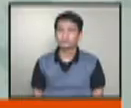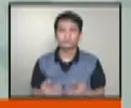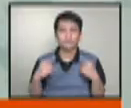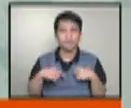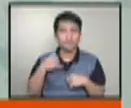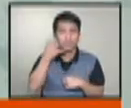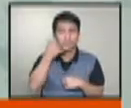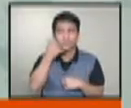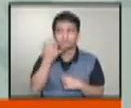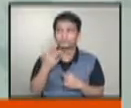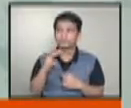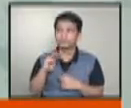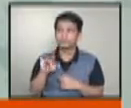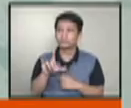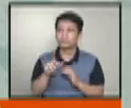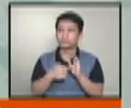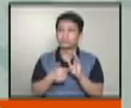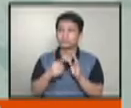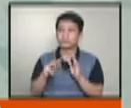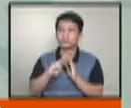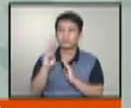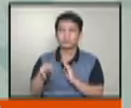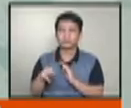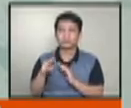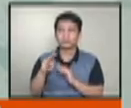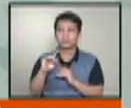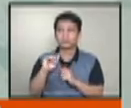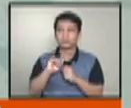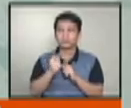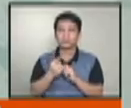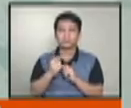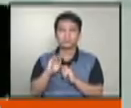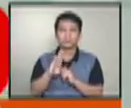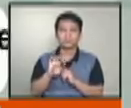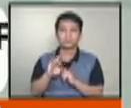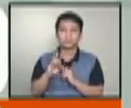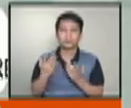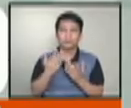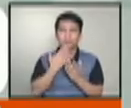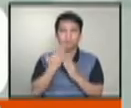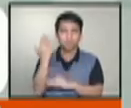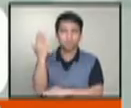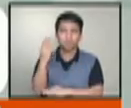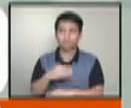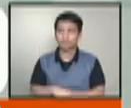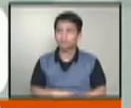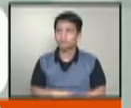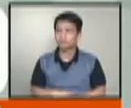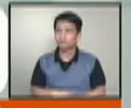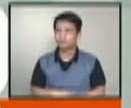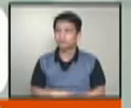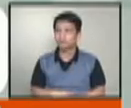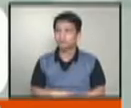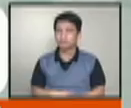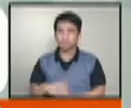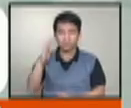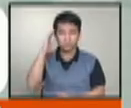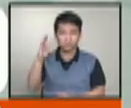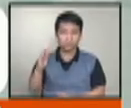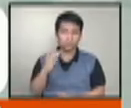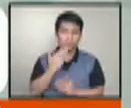Nasa telepono si Major Alejandro Pellas, Hepe ng Manila Police District Traffic Bureau. Major, magandang tanghali po, sir. Yes, sir, Idol.